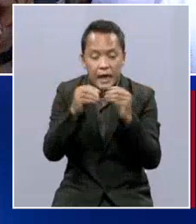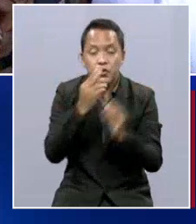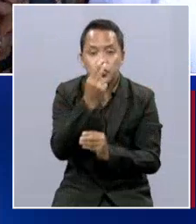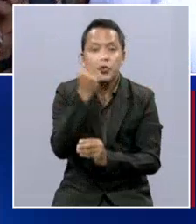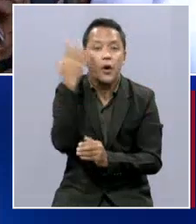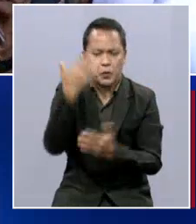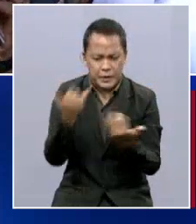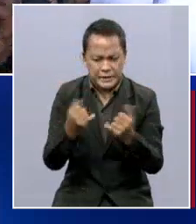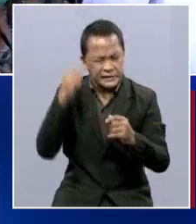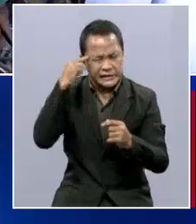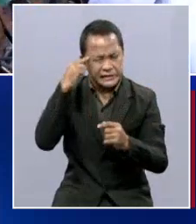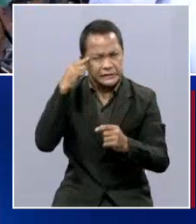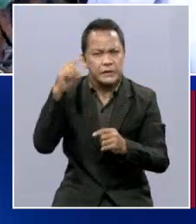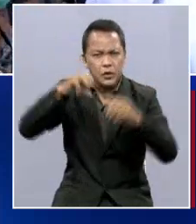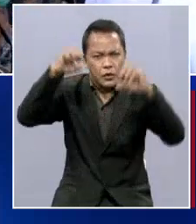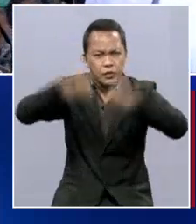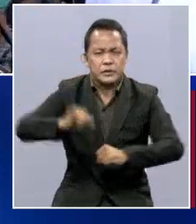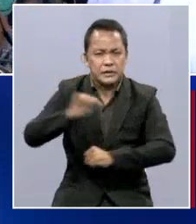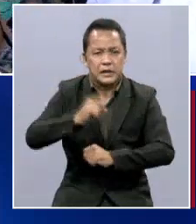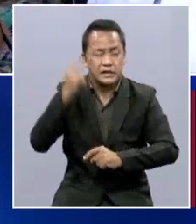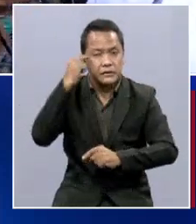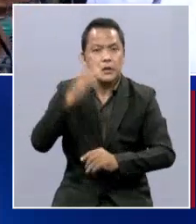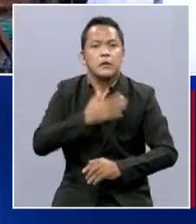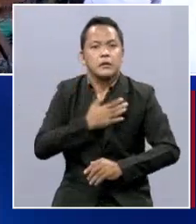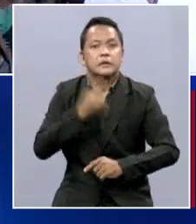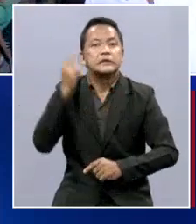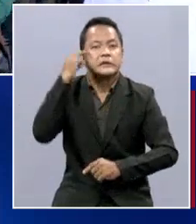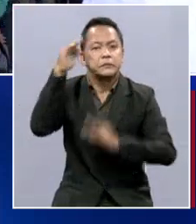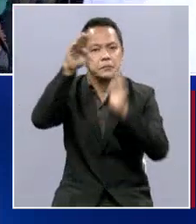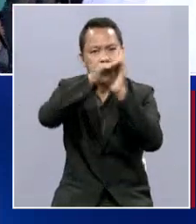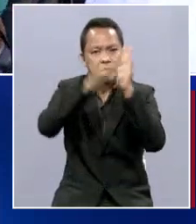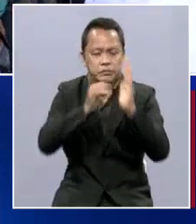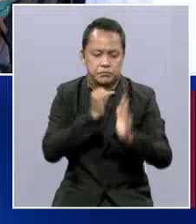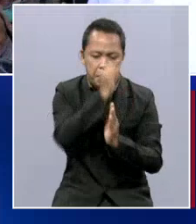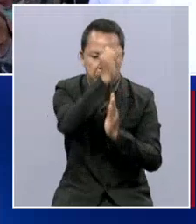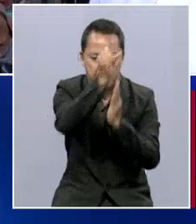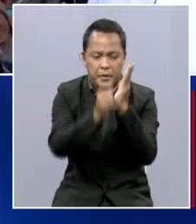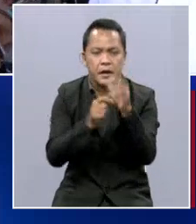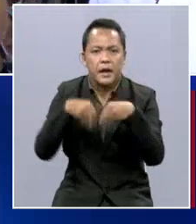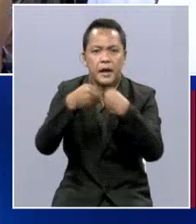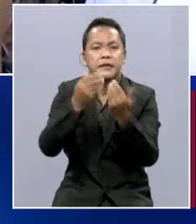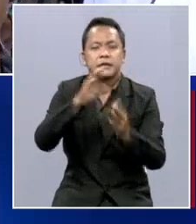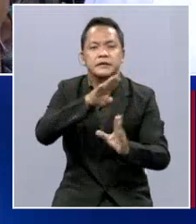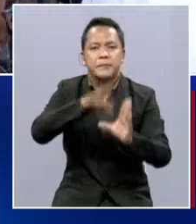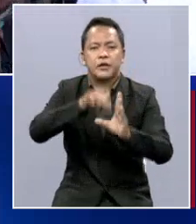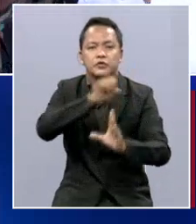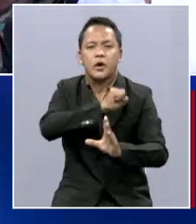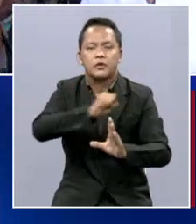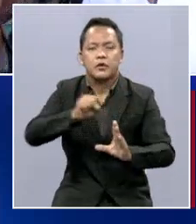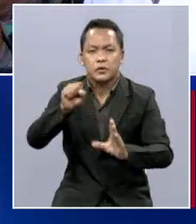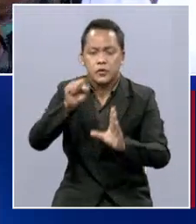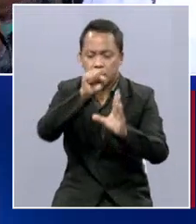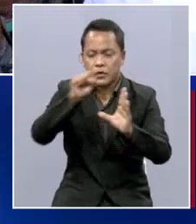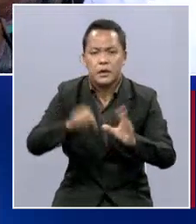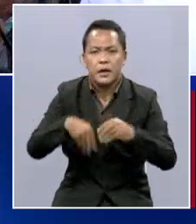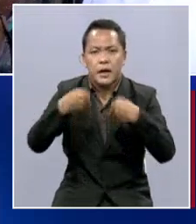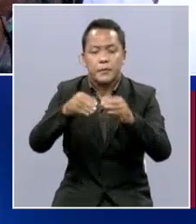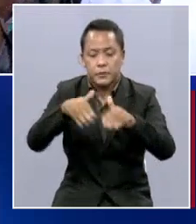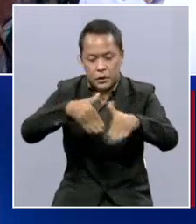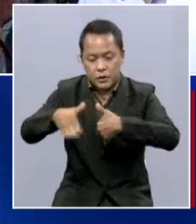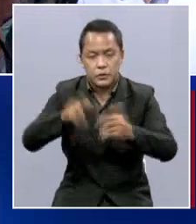วันนี้อย่าเพิ่งไปคาดการณ์หน้าที่ของตนคือคิดนโยบายลงพื้นที่ทำให้ผู้สมัครส.สสร้างความมั่นใจให้ประชาชน